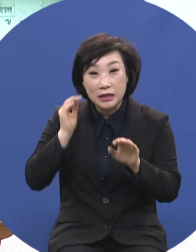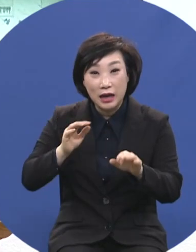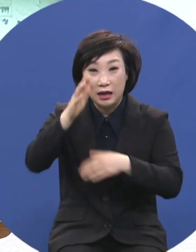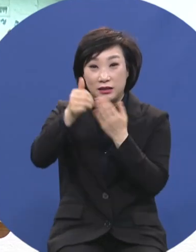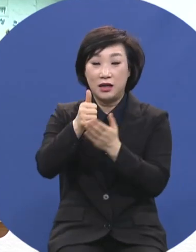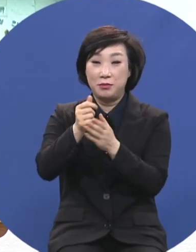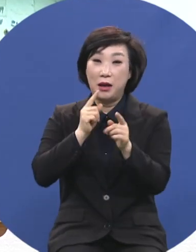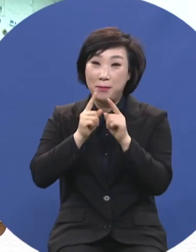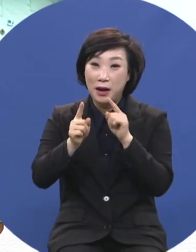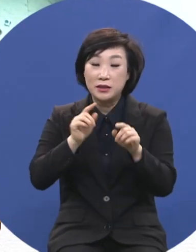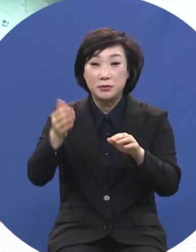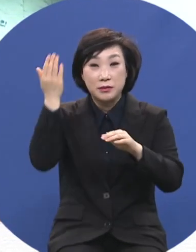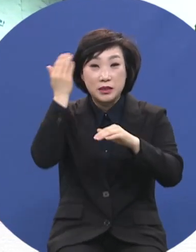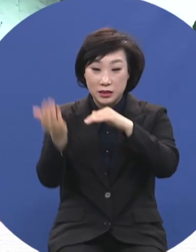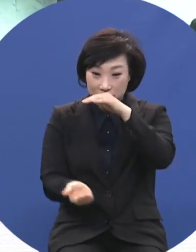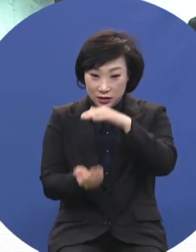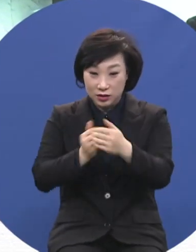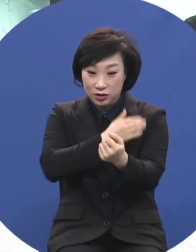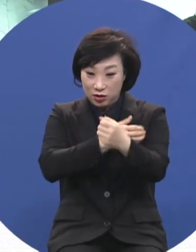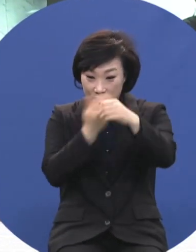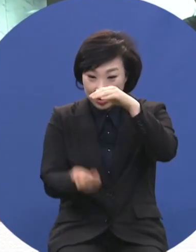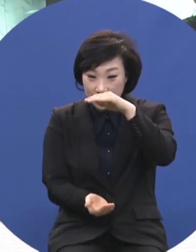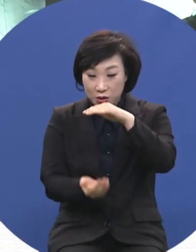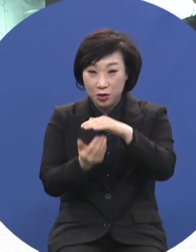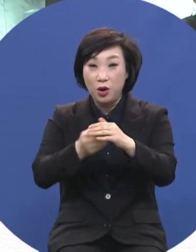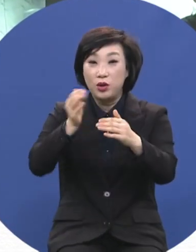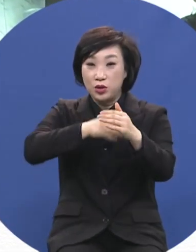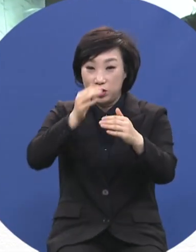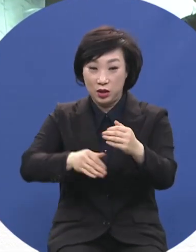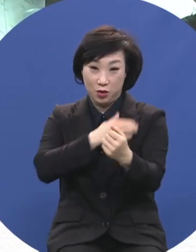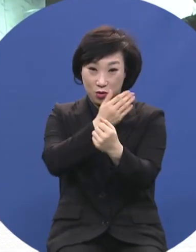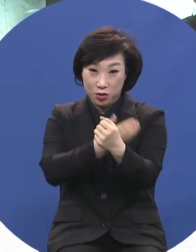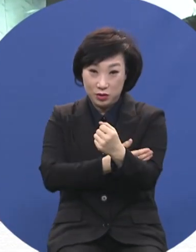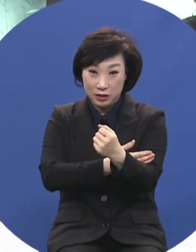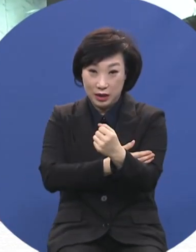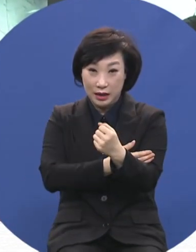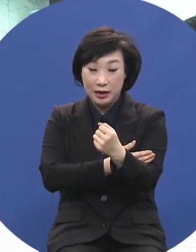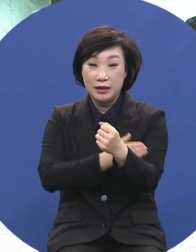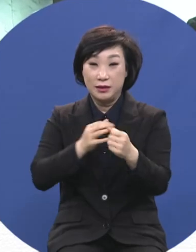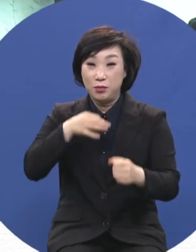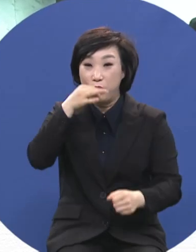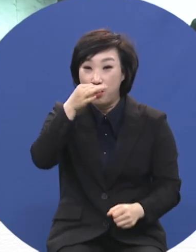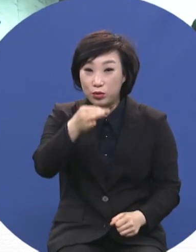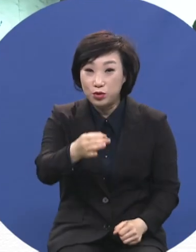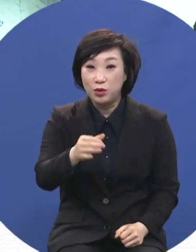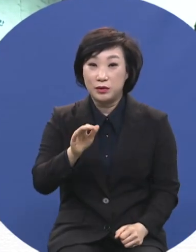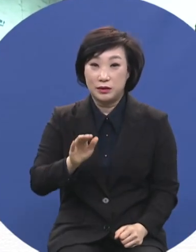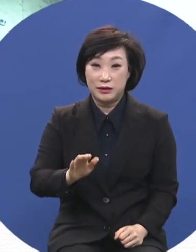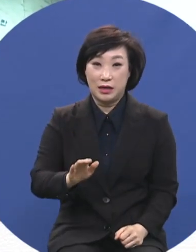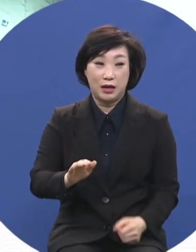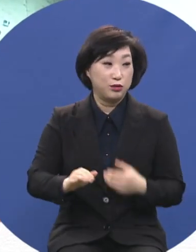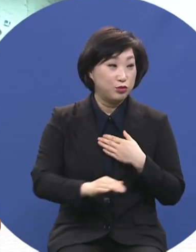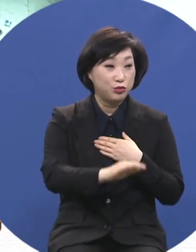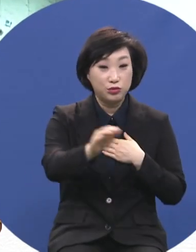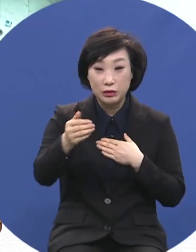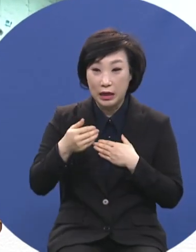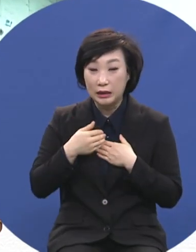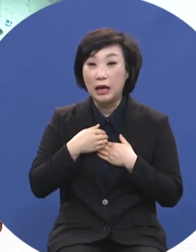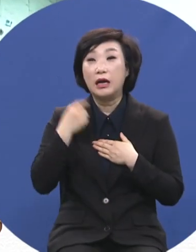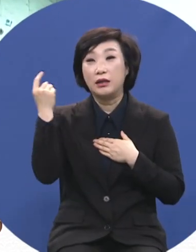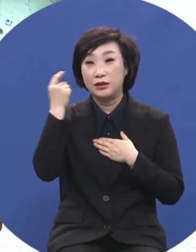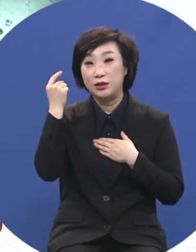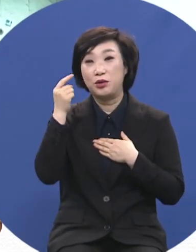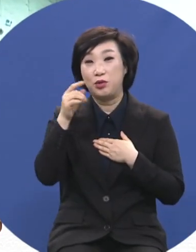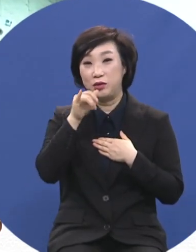말씀은 전지하시고 전능하신 절대 권세 있는 목소리가 우리에게